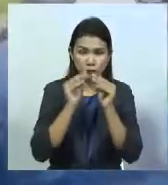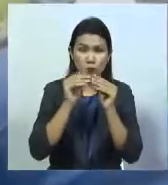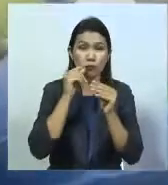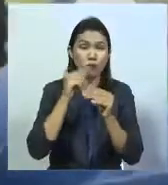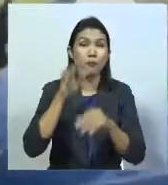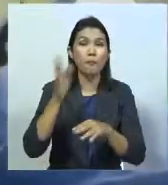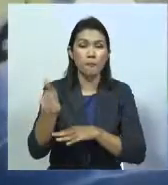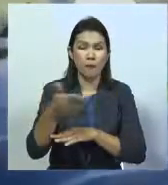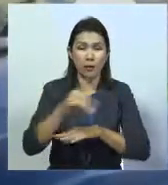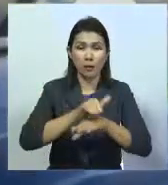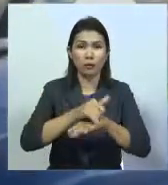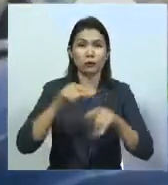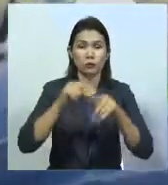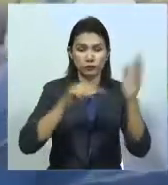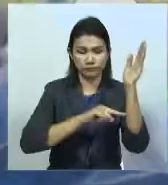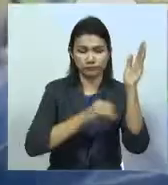คะ